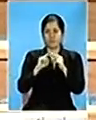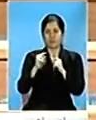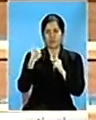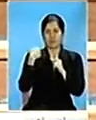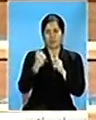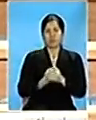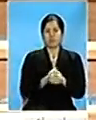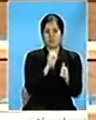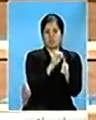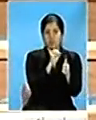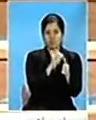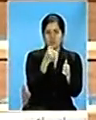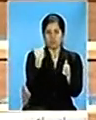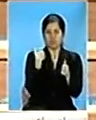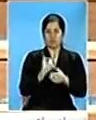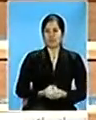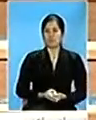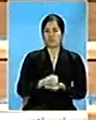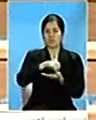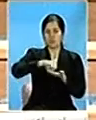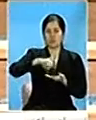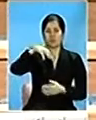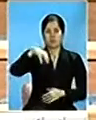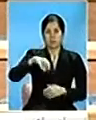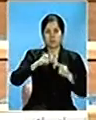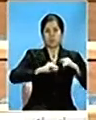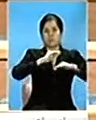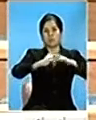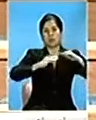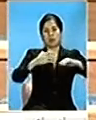แนะเพราะสภาผู้แทนการเมืองนี้ท่านประธานครับไม่มี